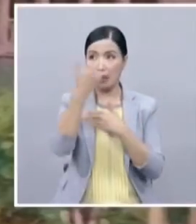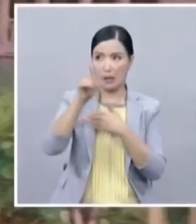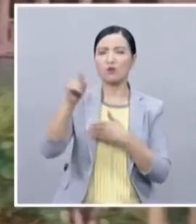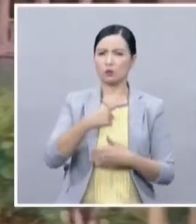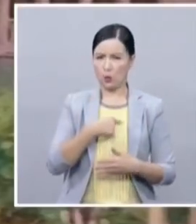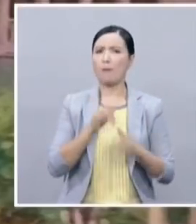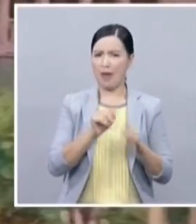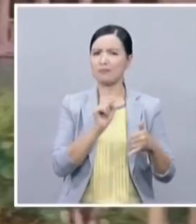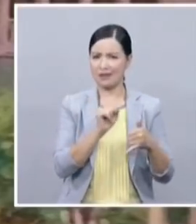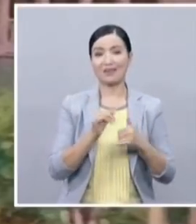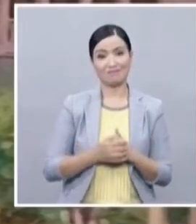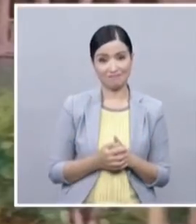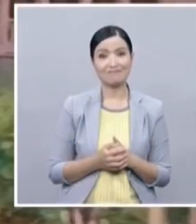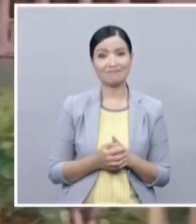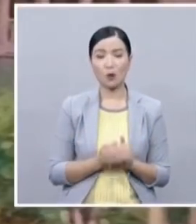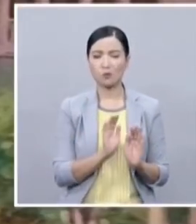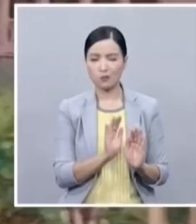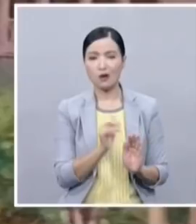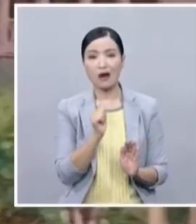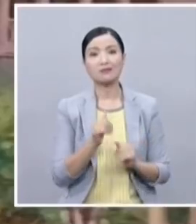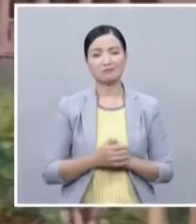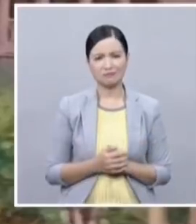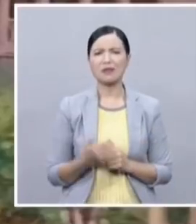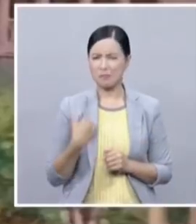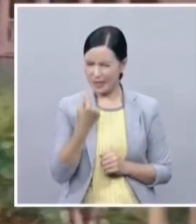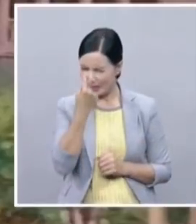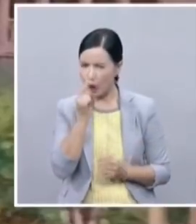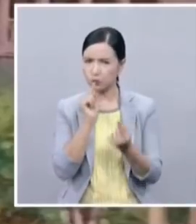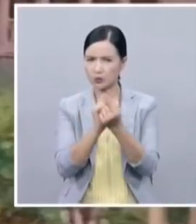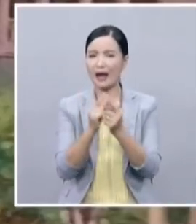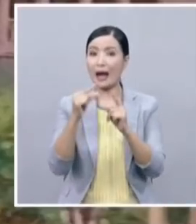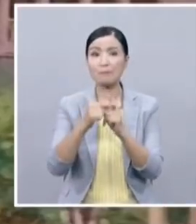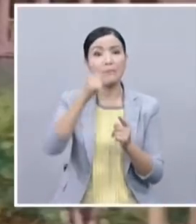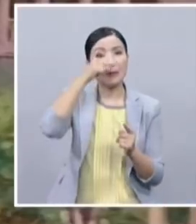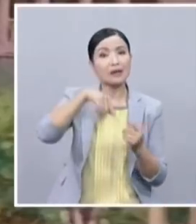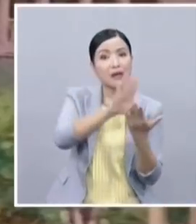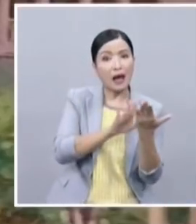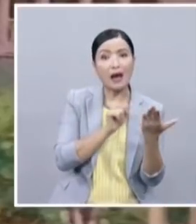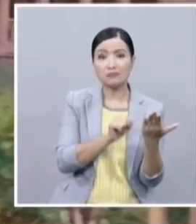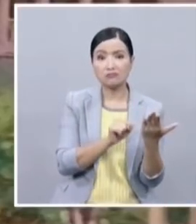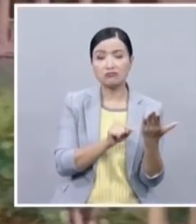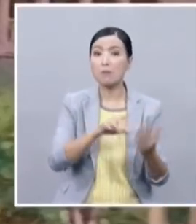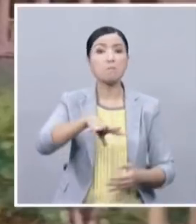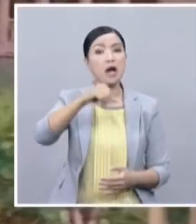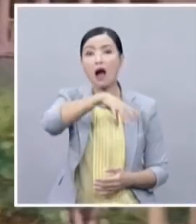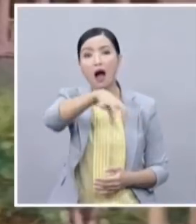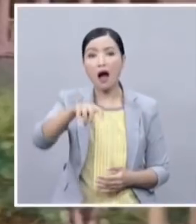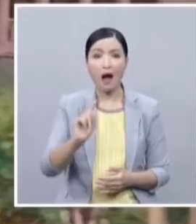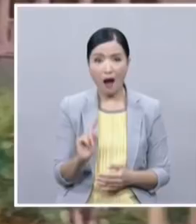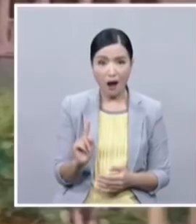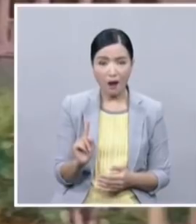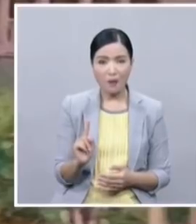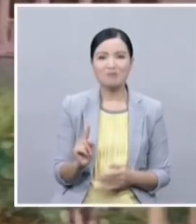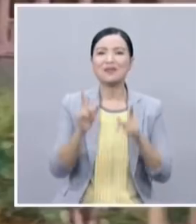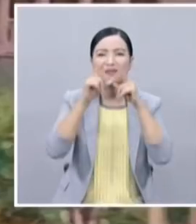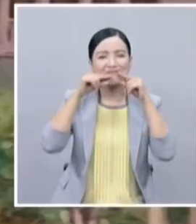ไปนะครับเพราะนั้นอีกคำหนึ่งที่เขารู้จักกันมาก็คือเมืองไทยนั้นเป็นเมืองที่เรียกว่